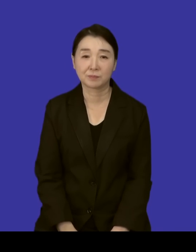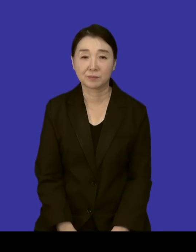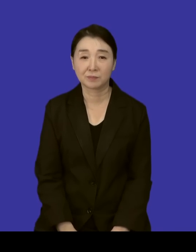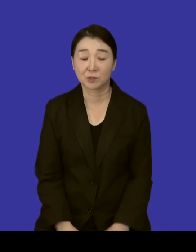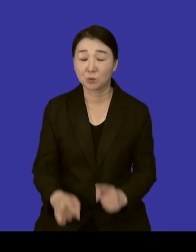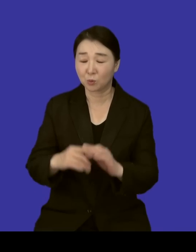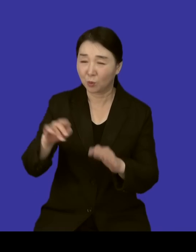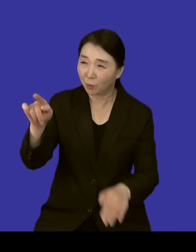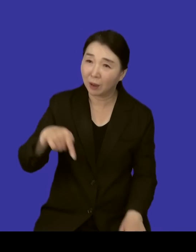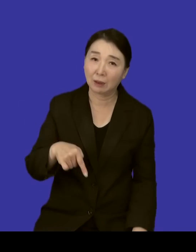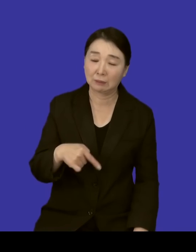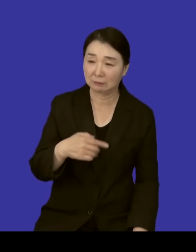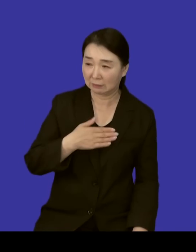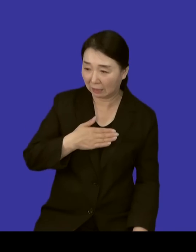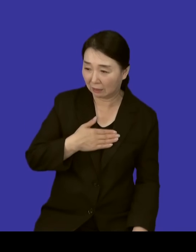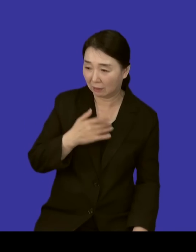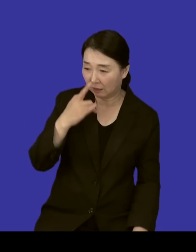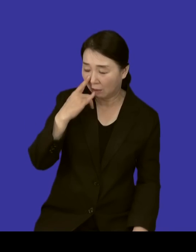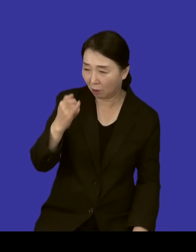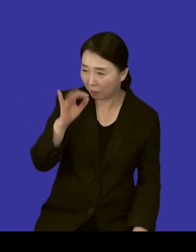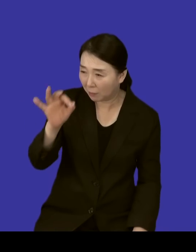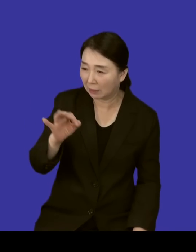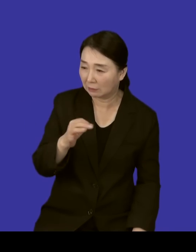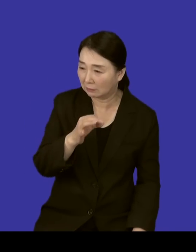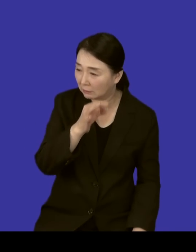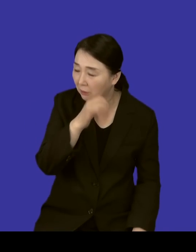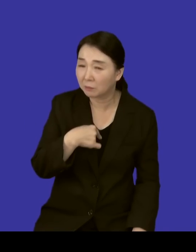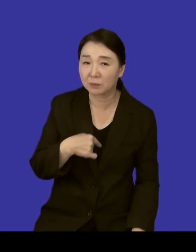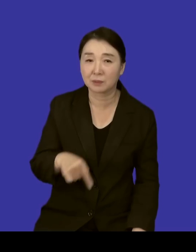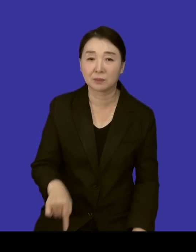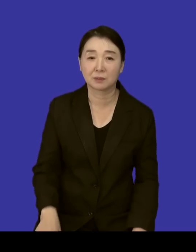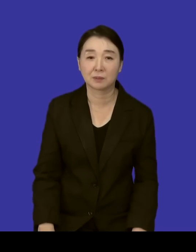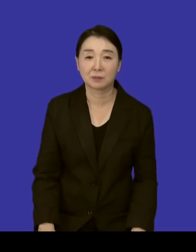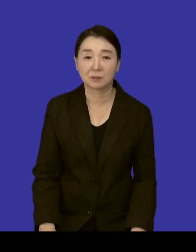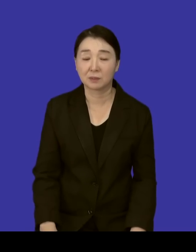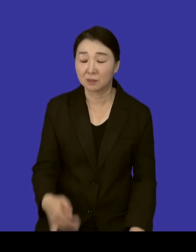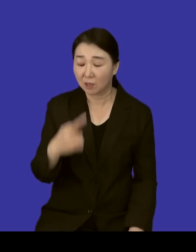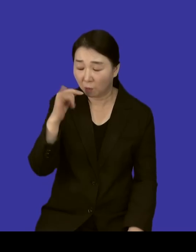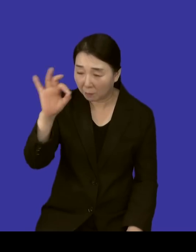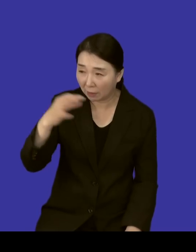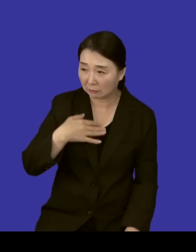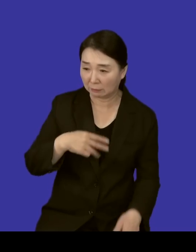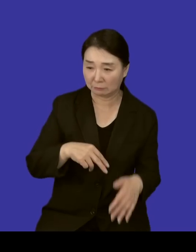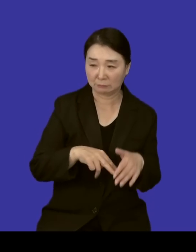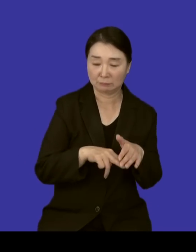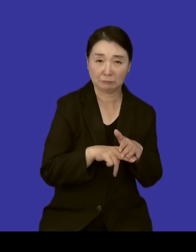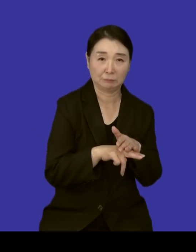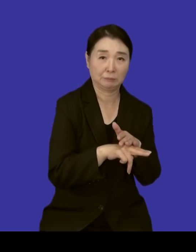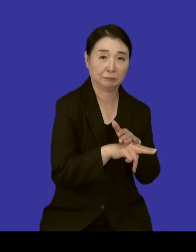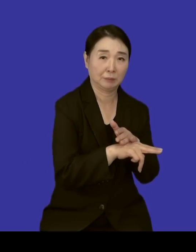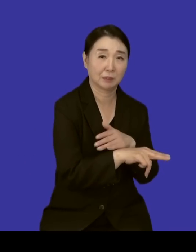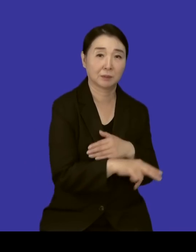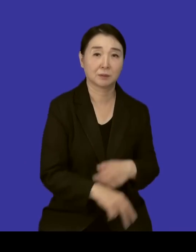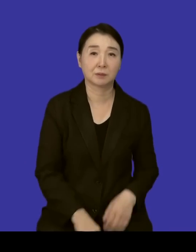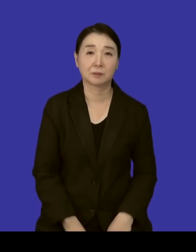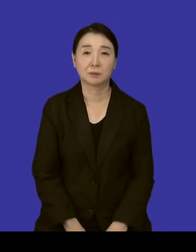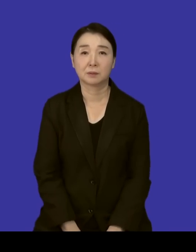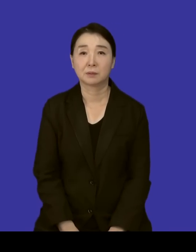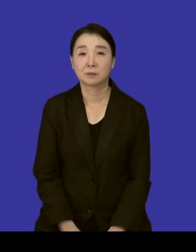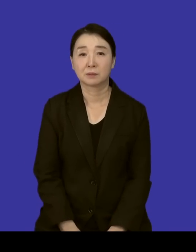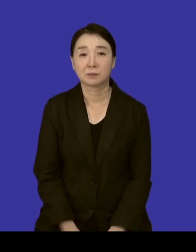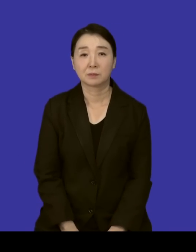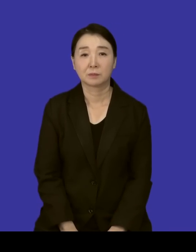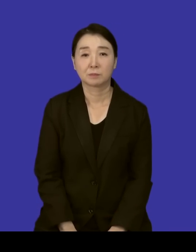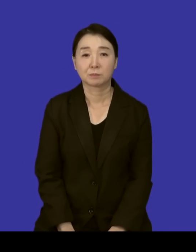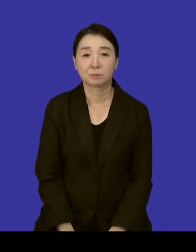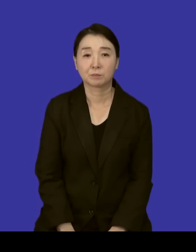너무 창피해가지고 네. 내가 이제 이렇게 엄마만 보면 이렇게 피해가는 거예요. 예. 네. 네.